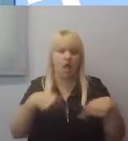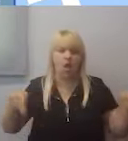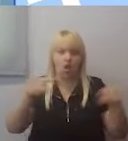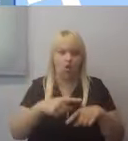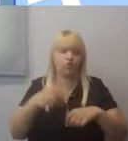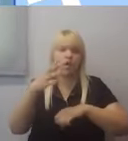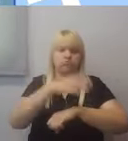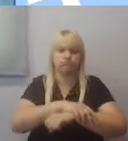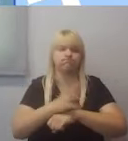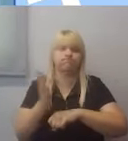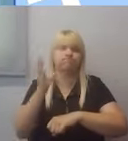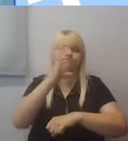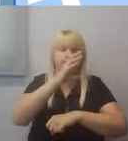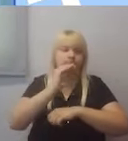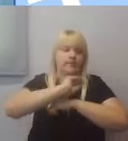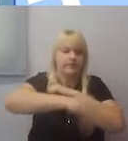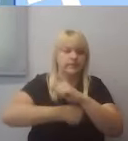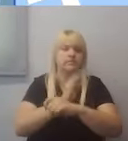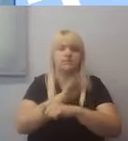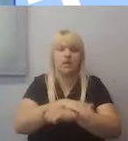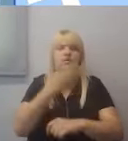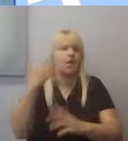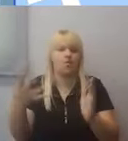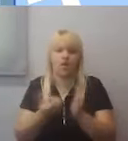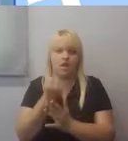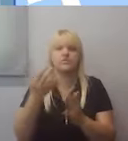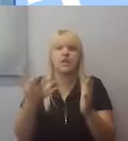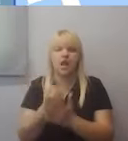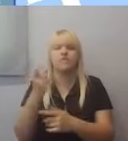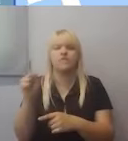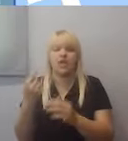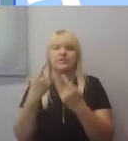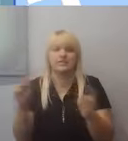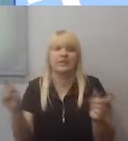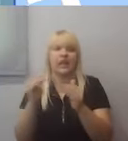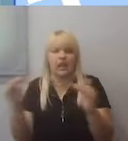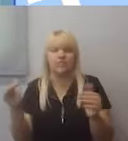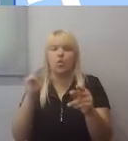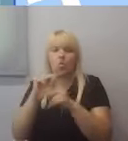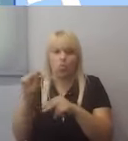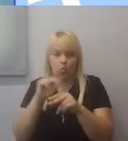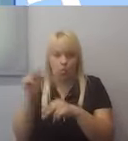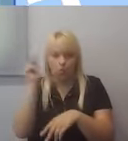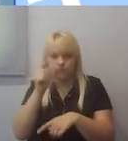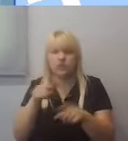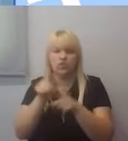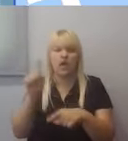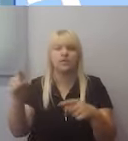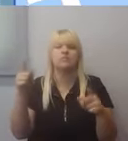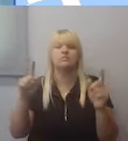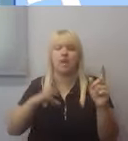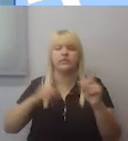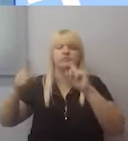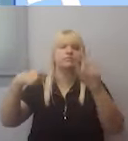glābēj kurss ir vēl atkar cita līmeņa kurss un tikai tad mēs nonākam pie mediķiem un ja katrs